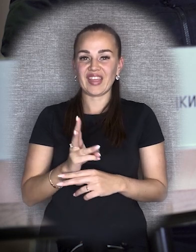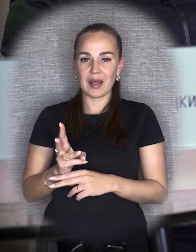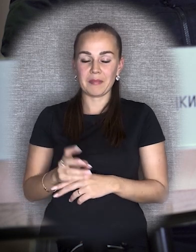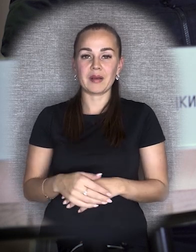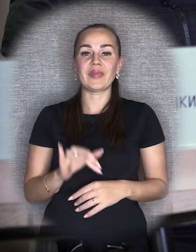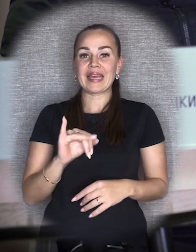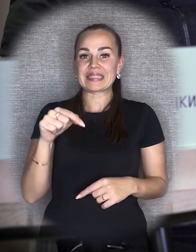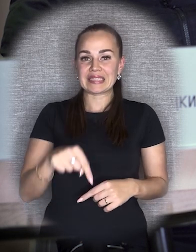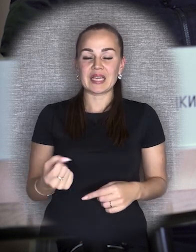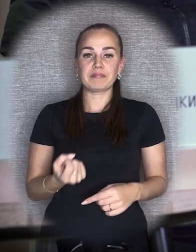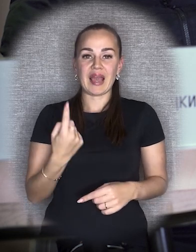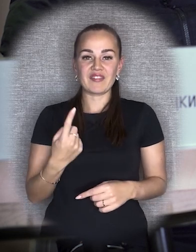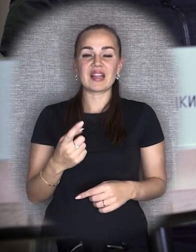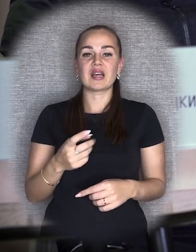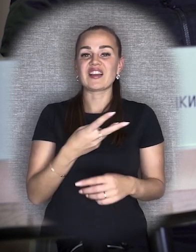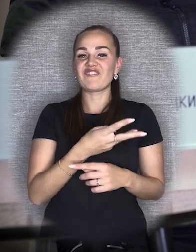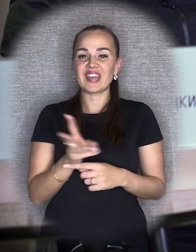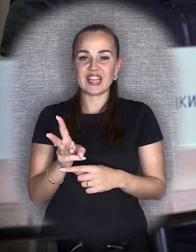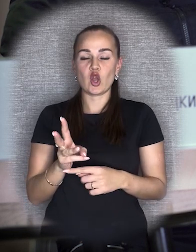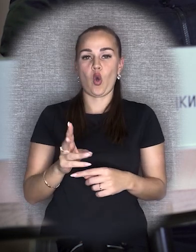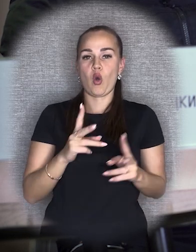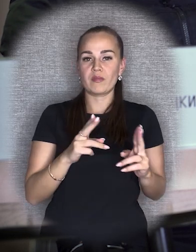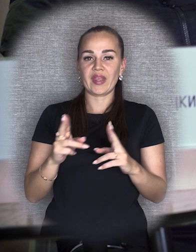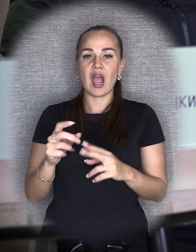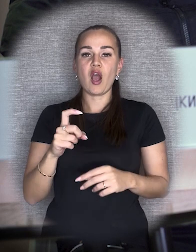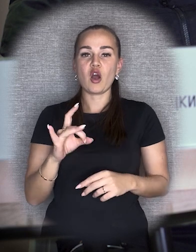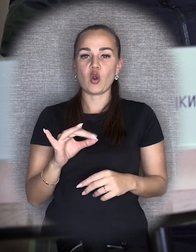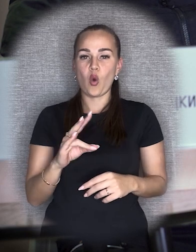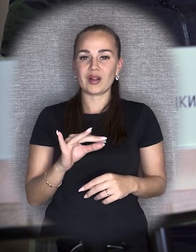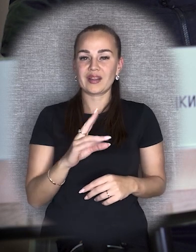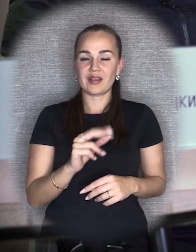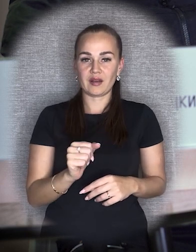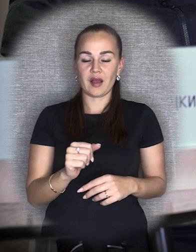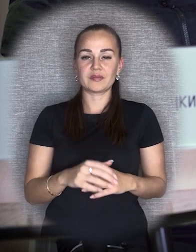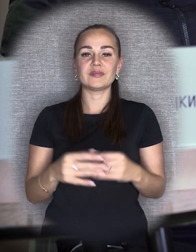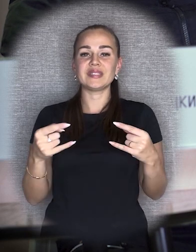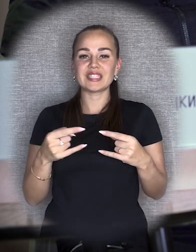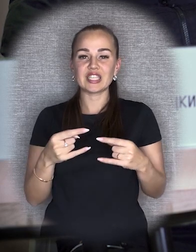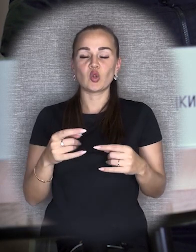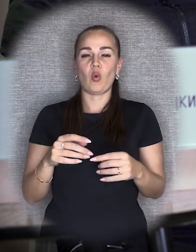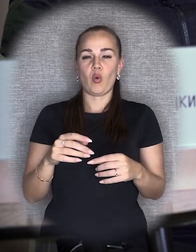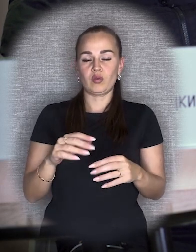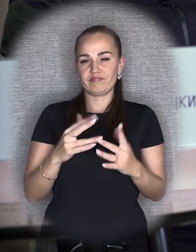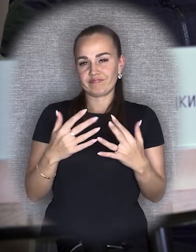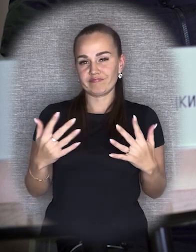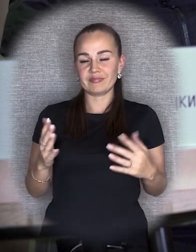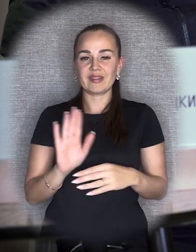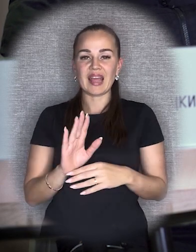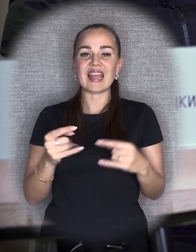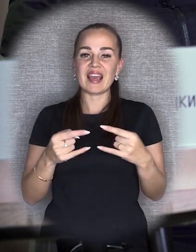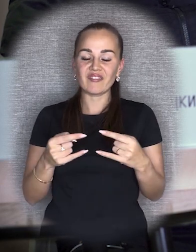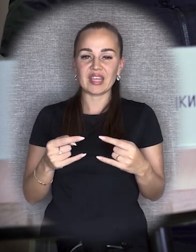появилась видеохроника. Это не кино, телевидение, да, конечно, потому что это именно эти направления,